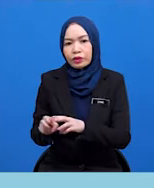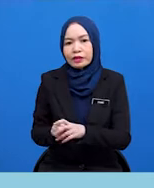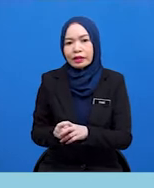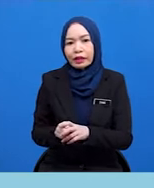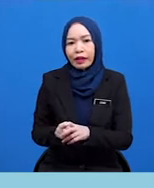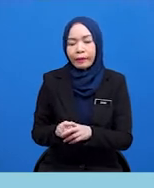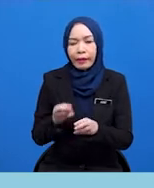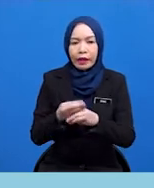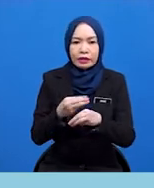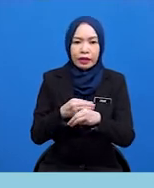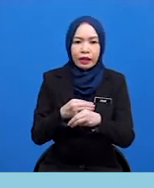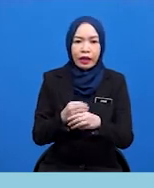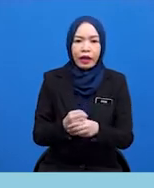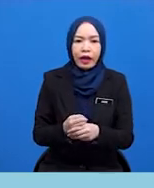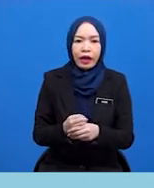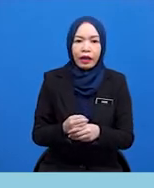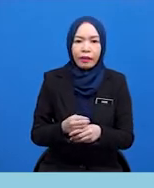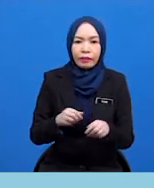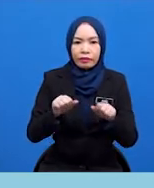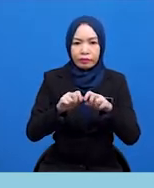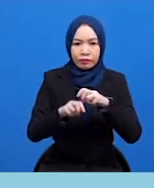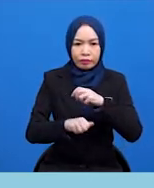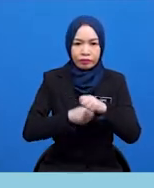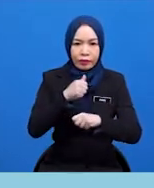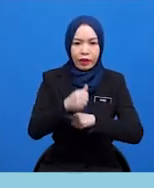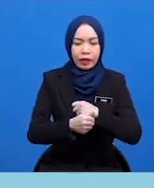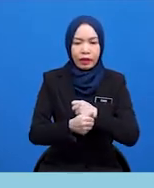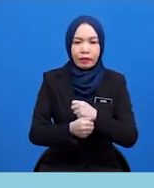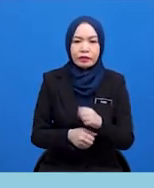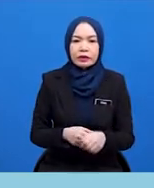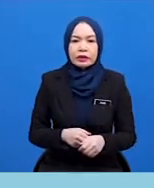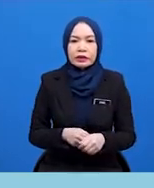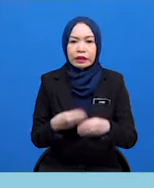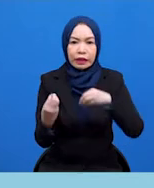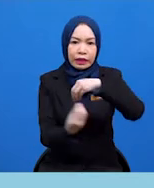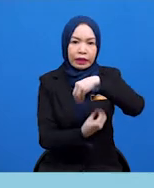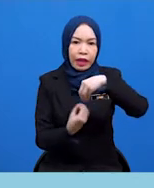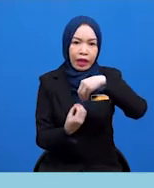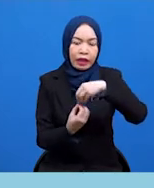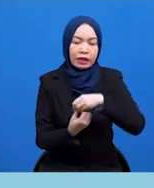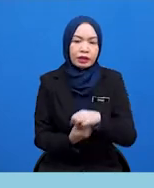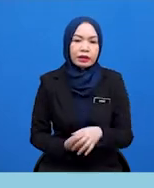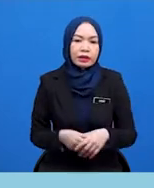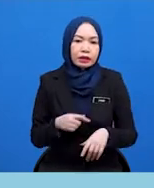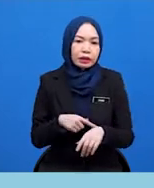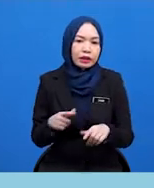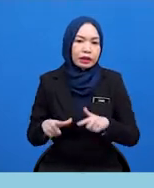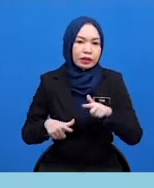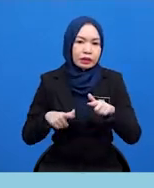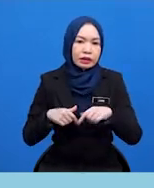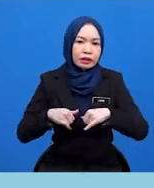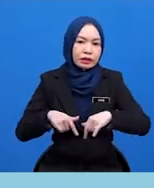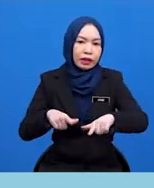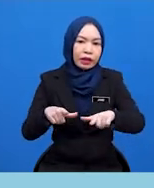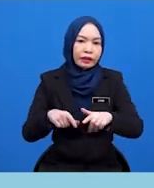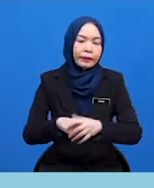projek peladangan dijalankan. Seterusnya, kita akan lihat pula amalan pengurusan strategi